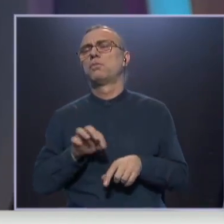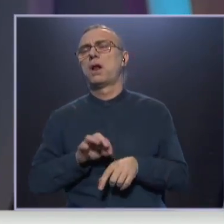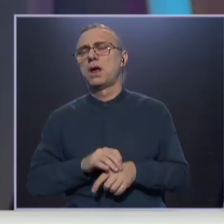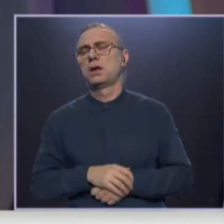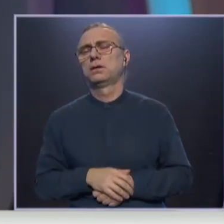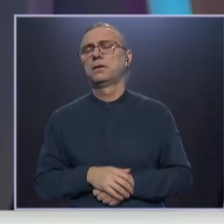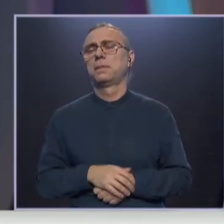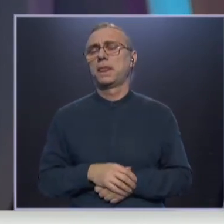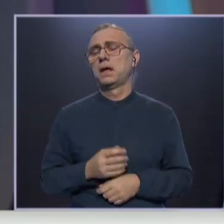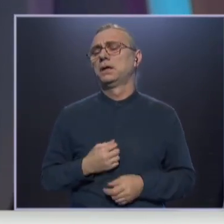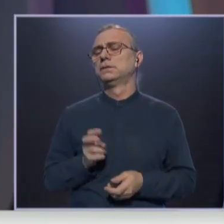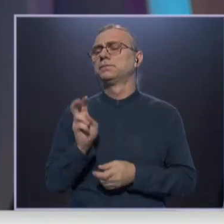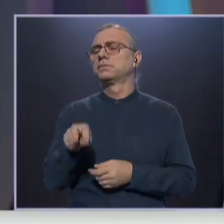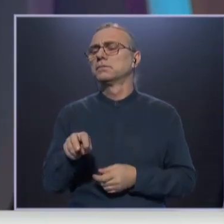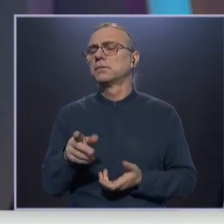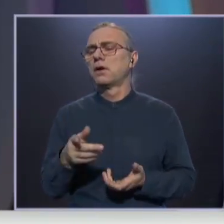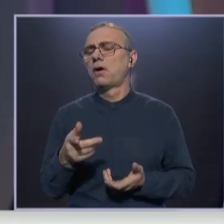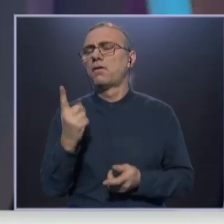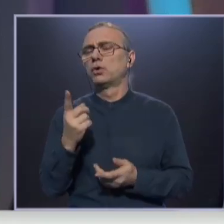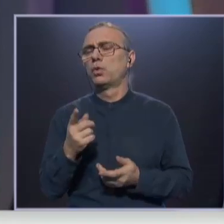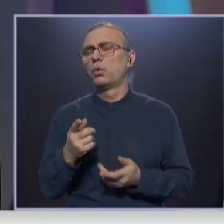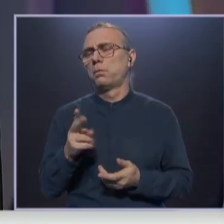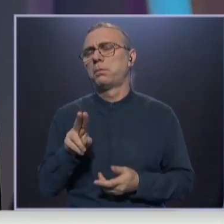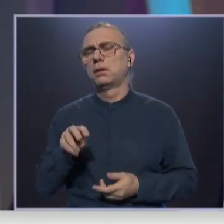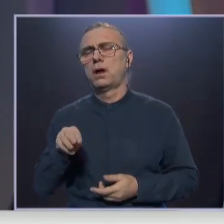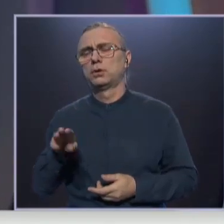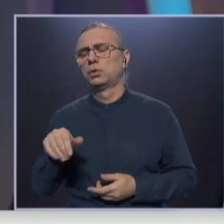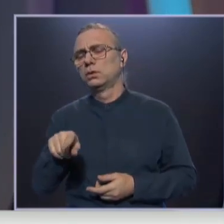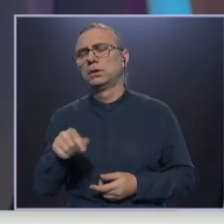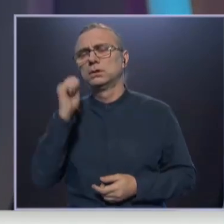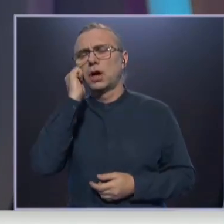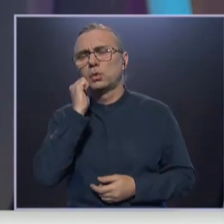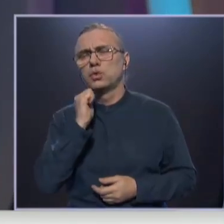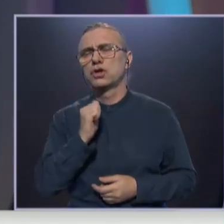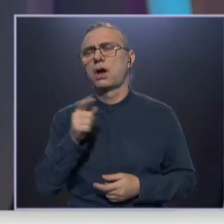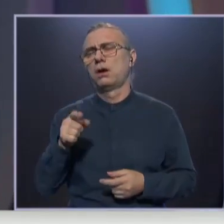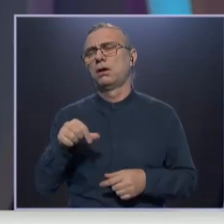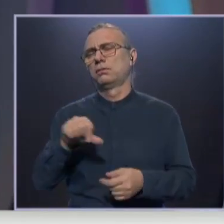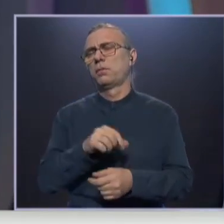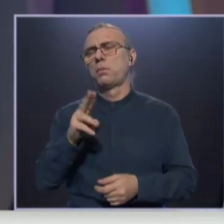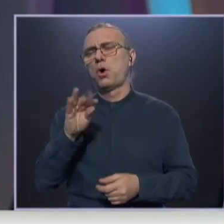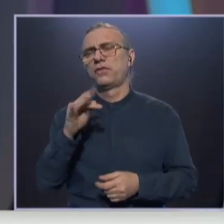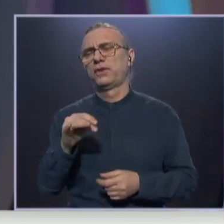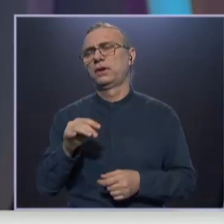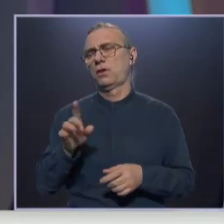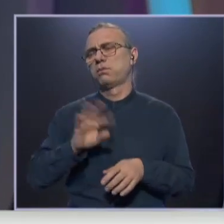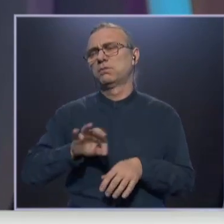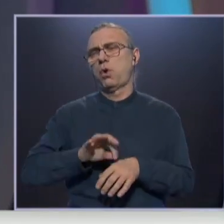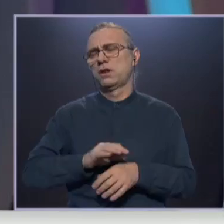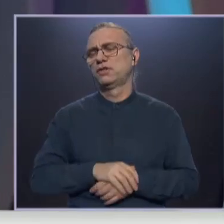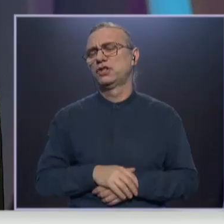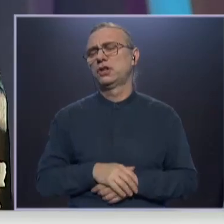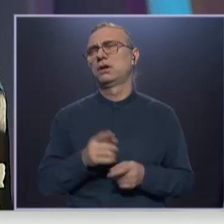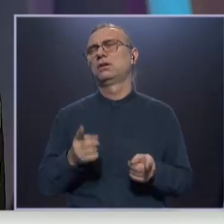бабушка, такая высохшая старушечка, глазки закатились, понятно, там под препаратом. И я думаю, вот, как бы, все мы так